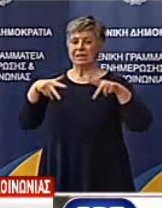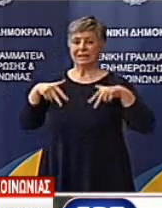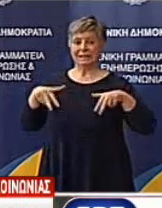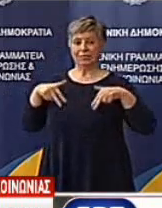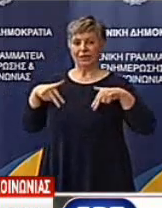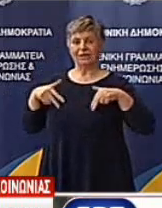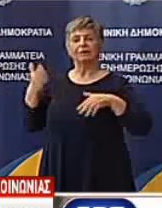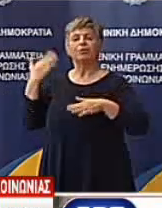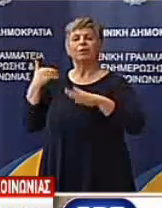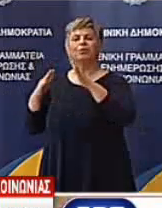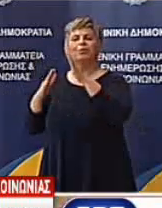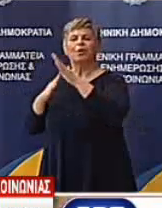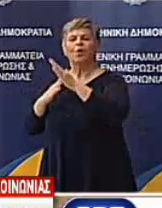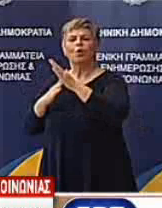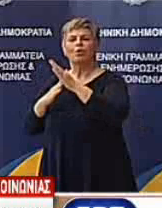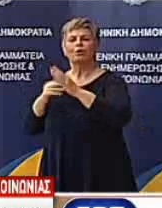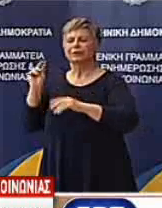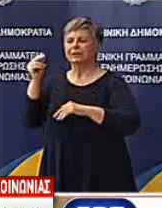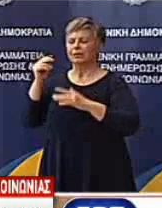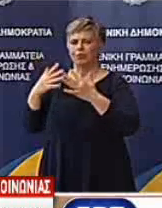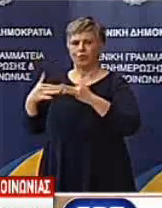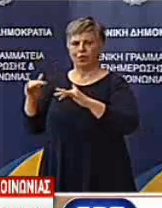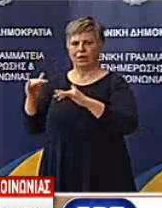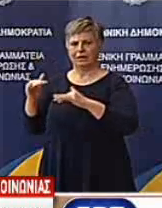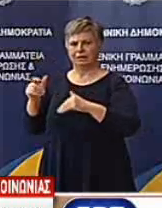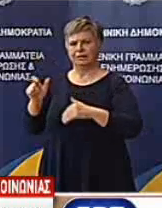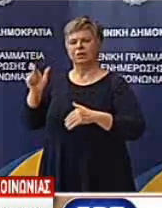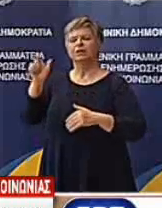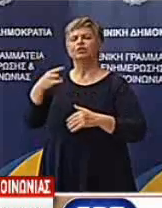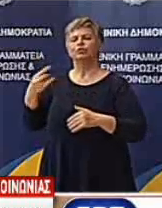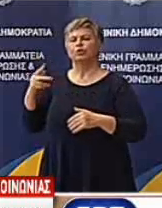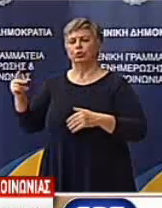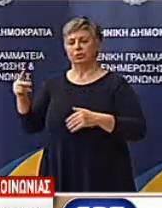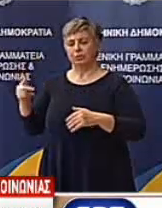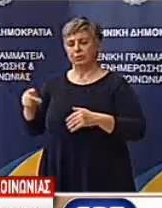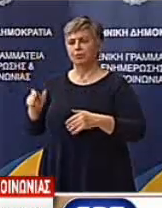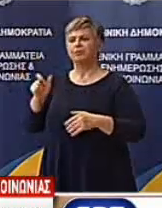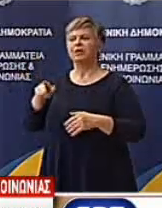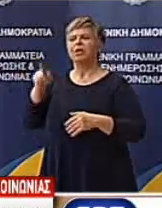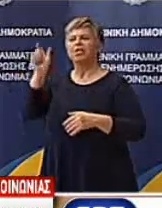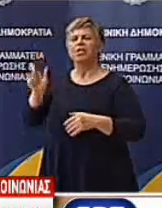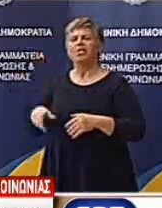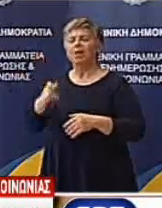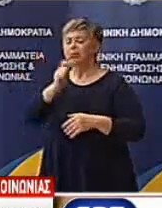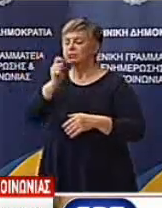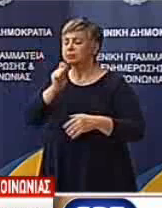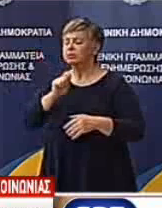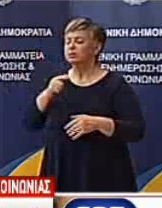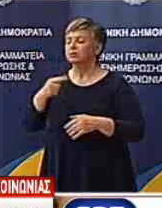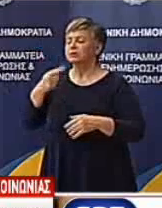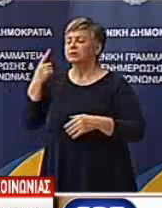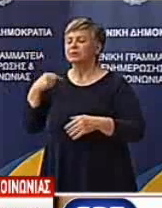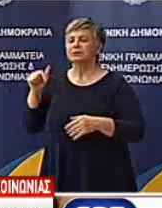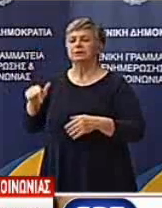σήμερα η κυρία Κωνσταντοπούλου, μιλώντας στο Sky, επανέλαβε ότι ο Πρωθυπουργός της είχε πει πέρυσι την πιο κρίσιμη περίοδο ότι είτε δικτακτορία